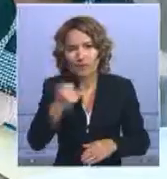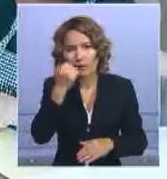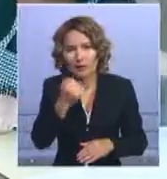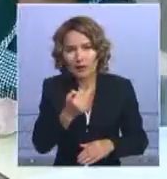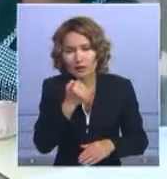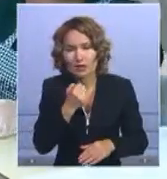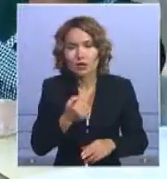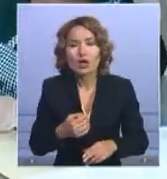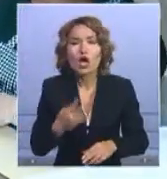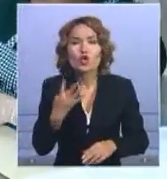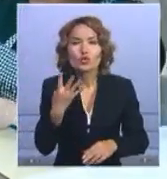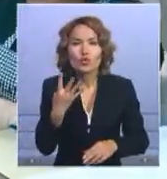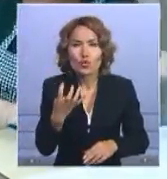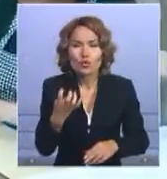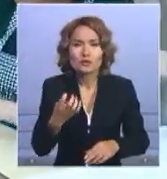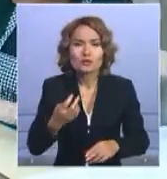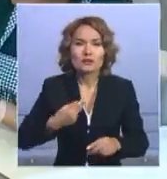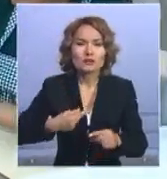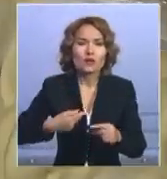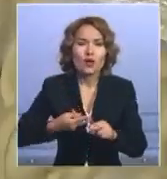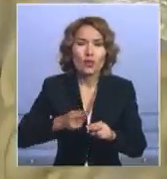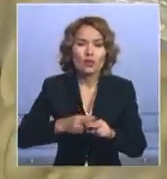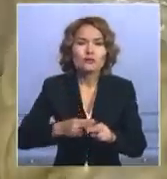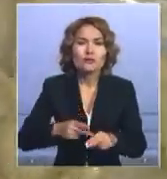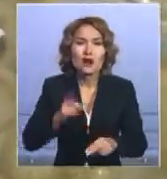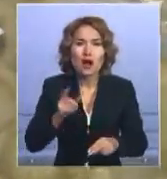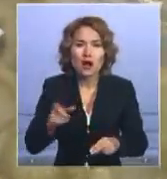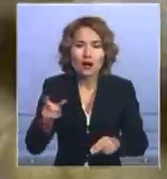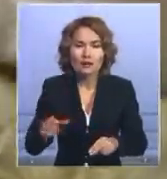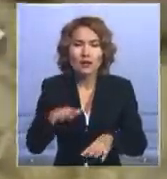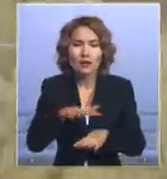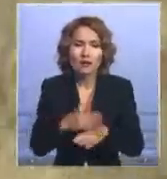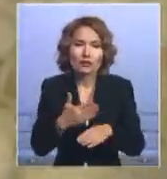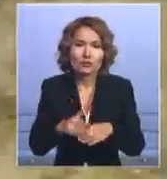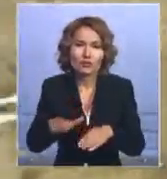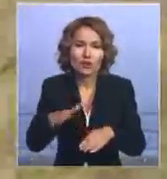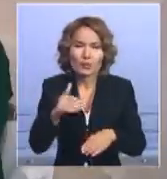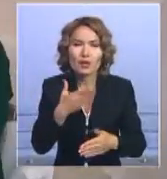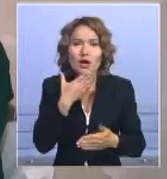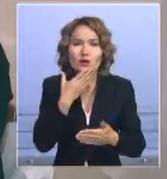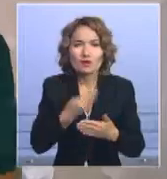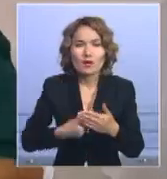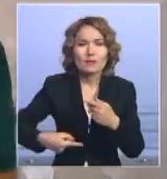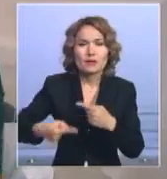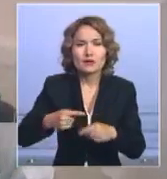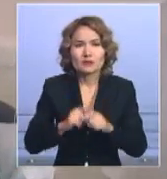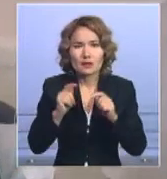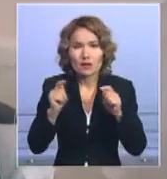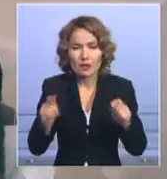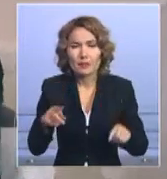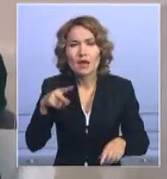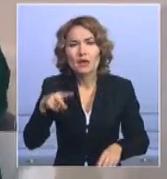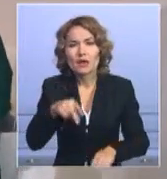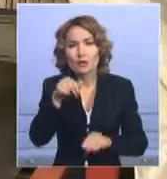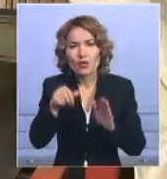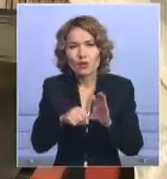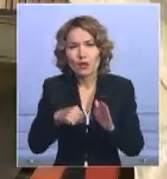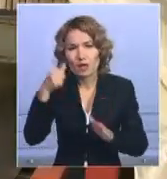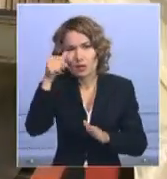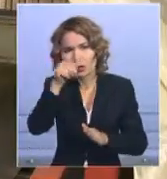алған 431 жеке кәсіпкер 3000-нан астам тұрақты жұмыс орнын ашып, осы жылдың 1-ші 90-ында